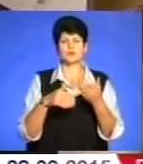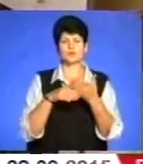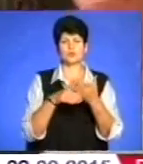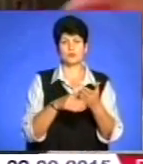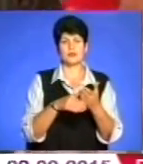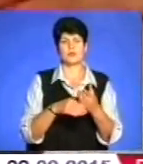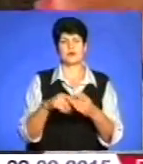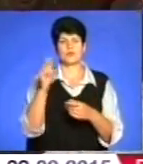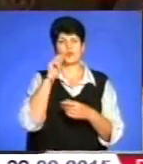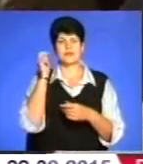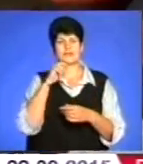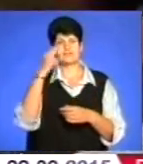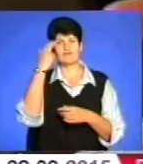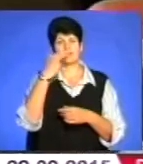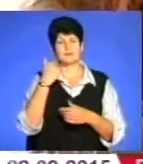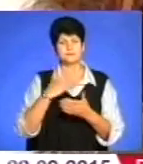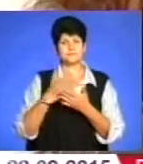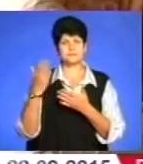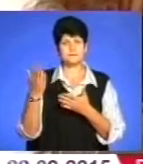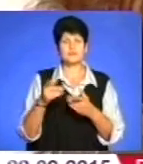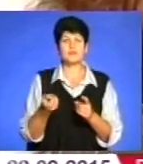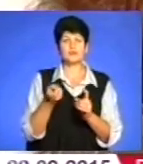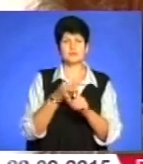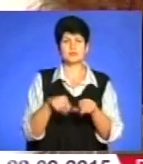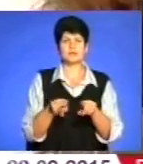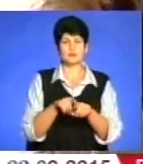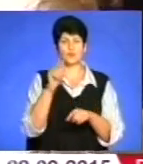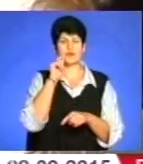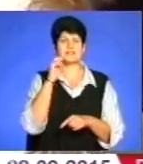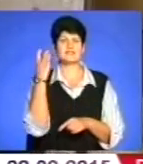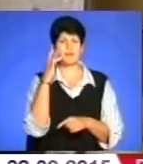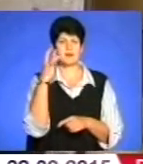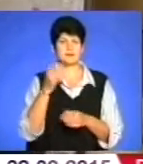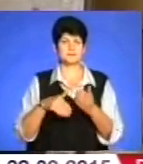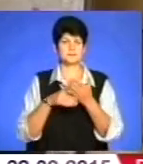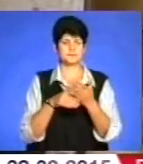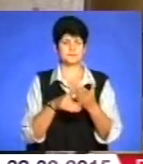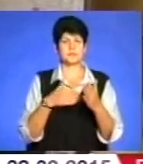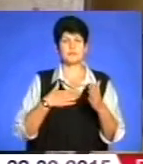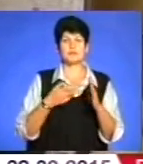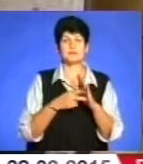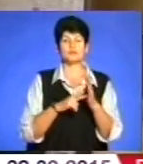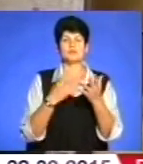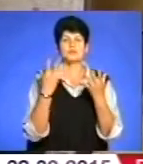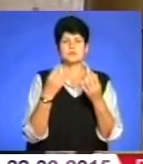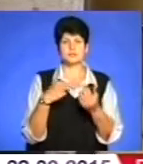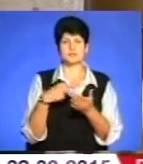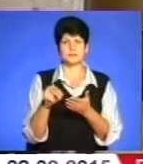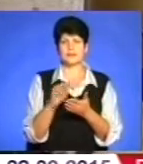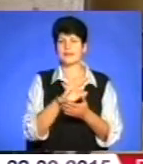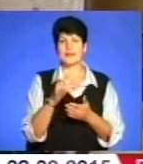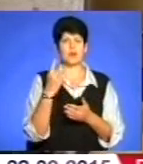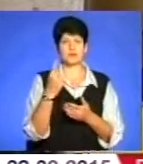в Італії. Долучаються до збору коштів на авто і українці в Америці. Ми плануємо придбати ще не